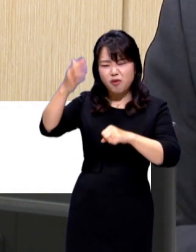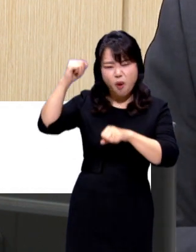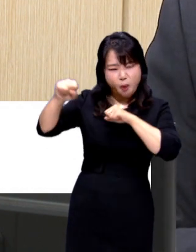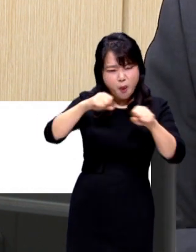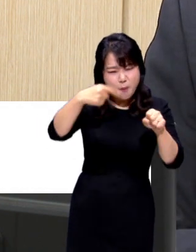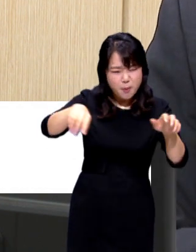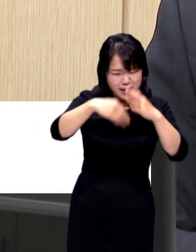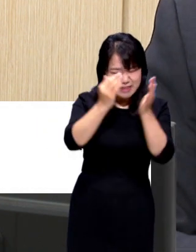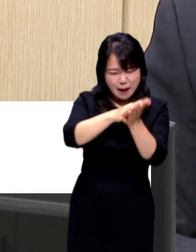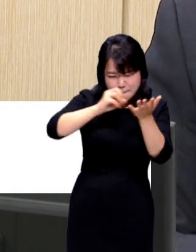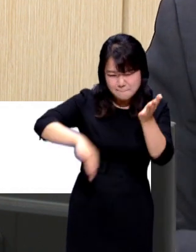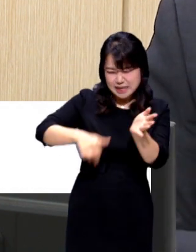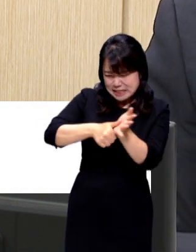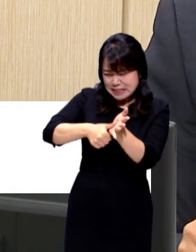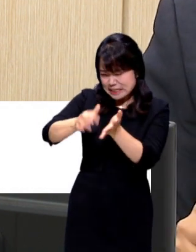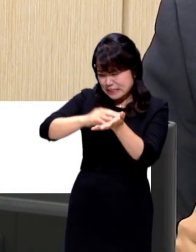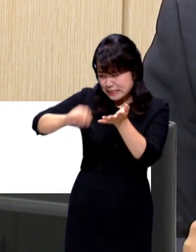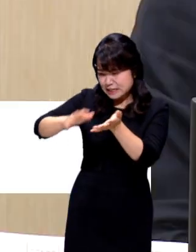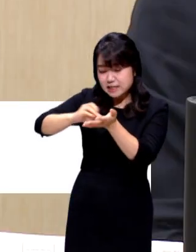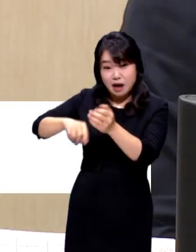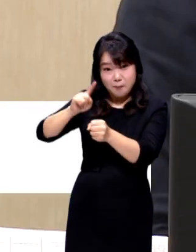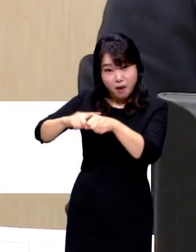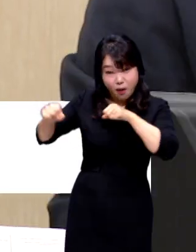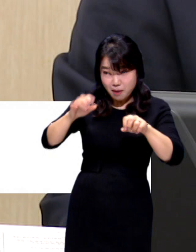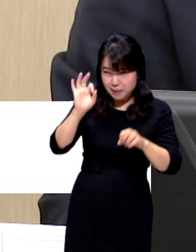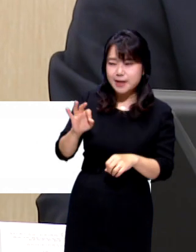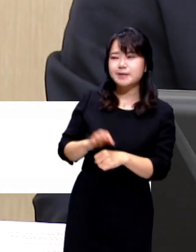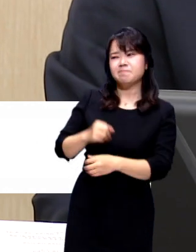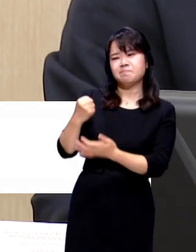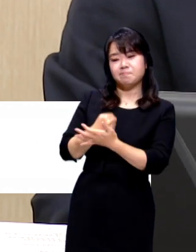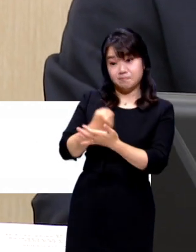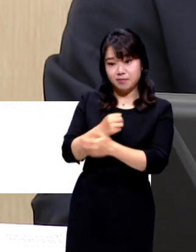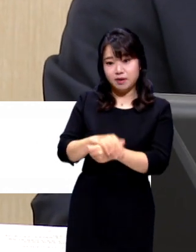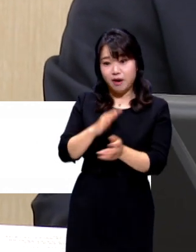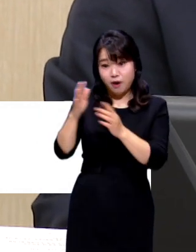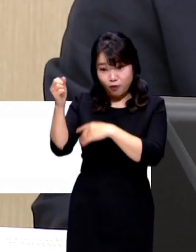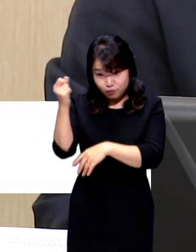진행된다는 의심이 강하게 들기 때문에 섬화종